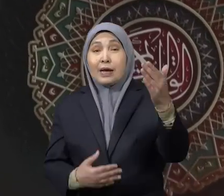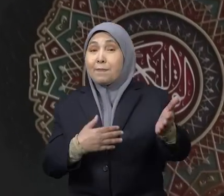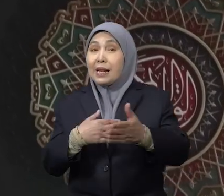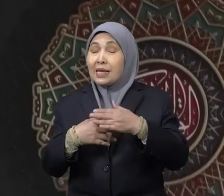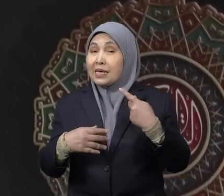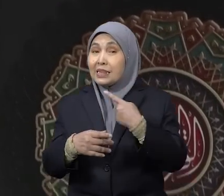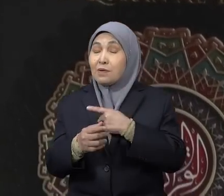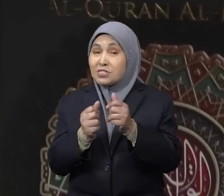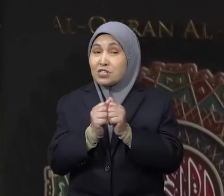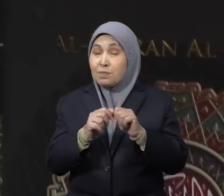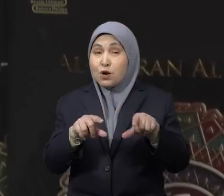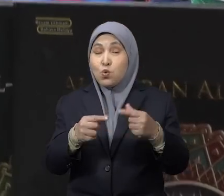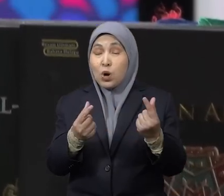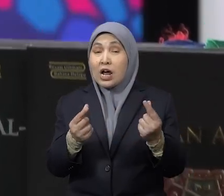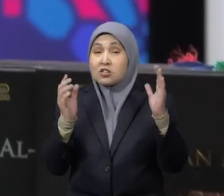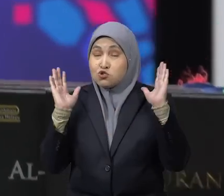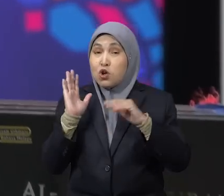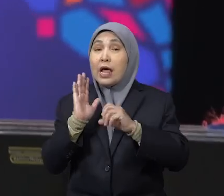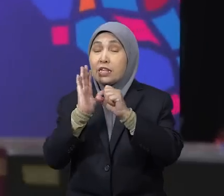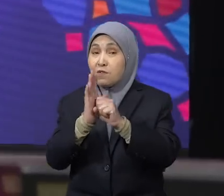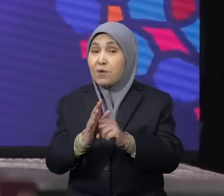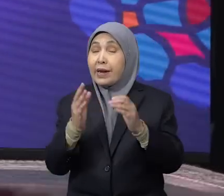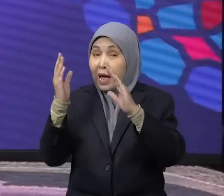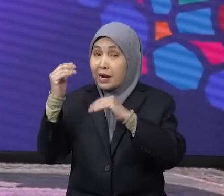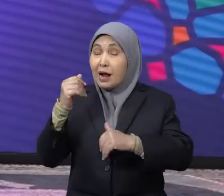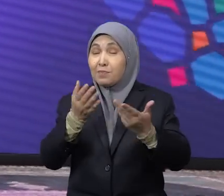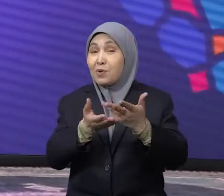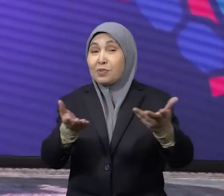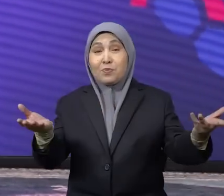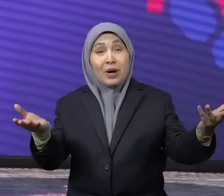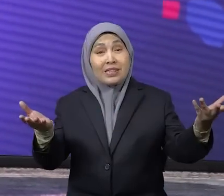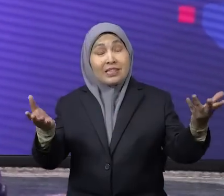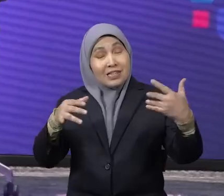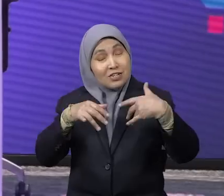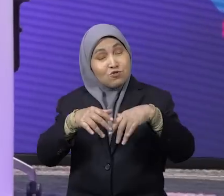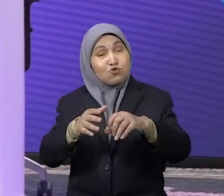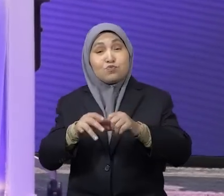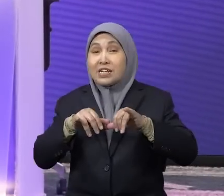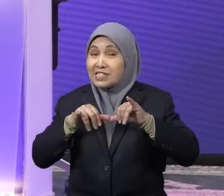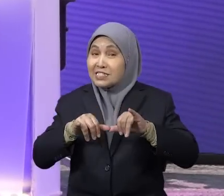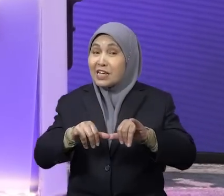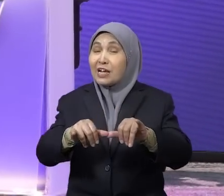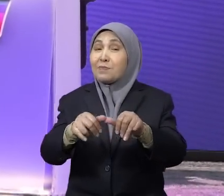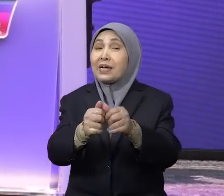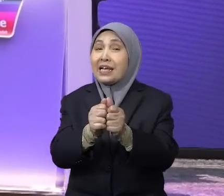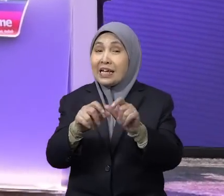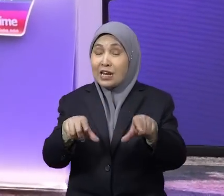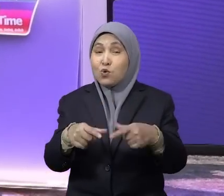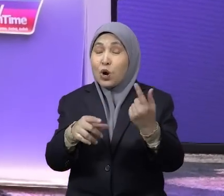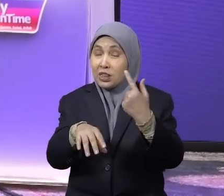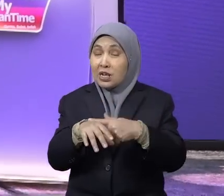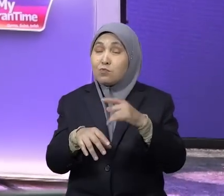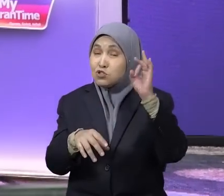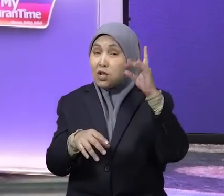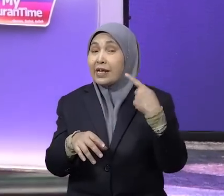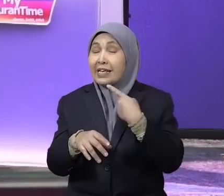Alhamdulillah, kembali kita bersama dengan My Quran Time, Quran, Salat dan juga Infak. Mudah-mudahan tuan-tuan, puan-puan terus beristiqamah dengan Quran